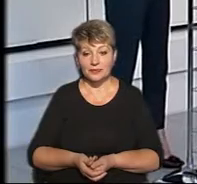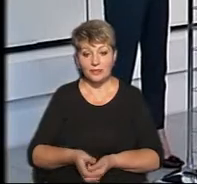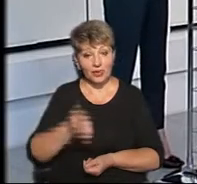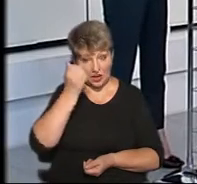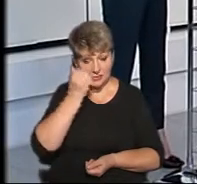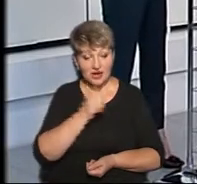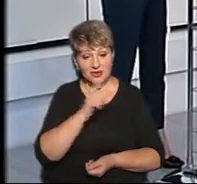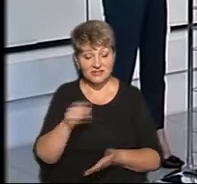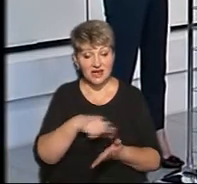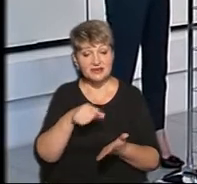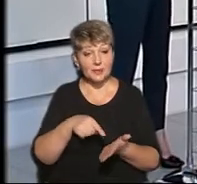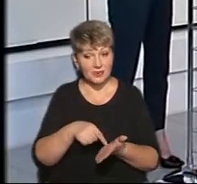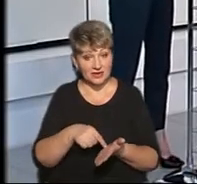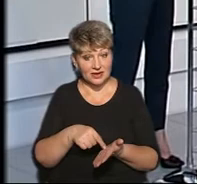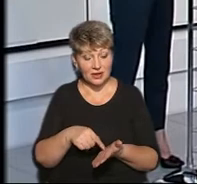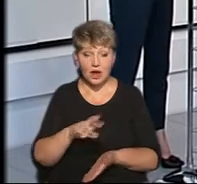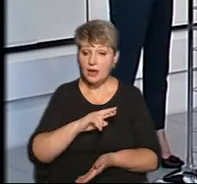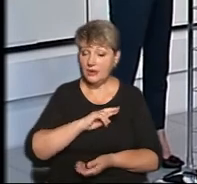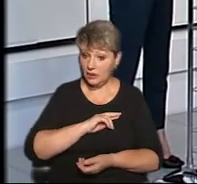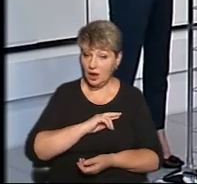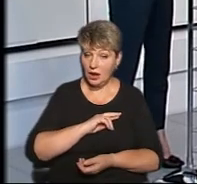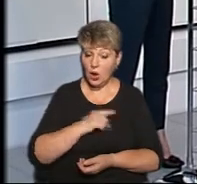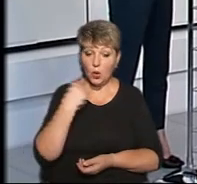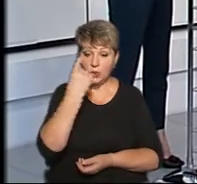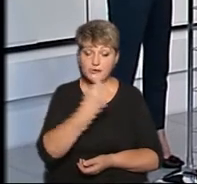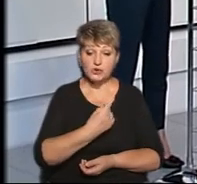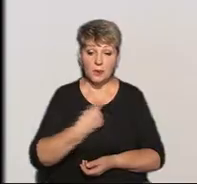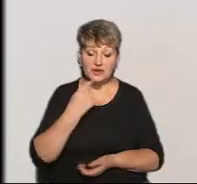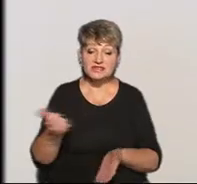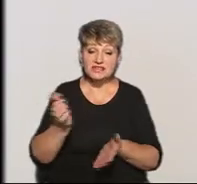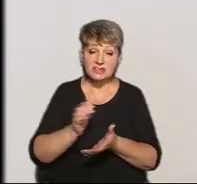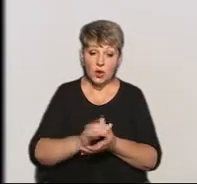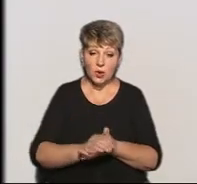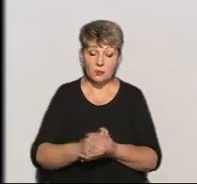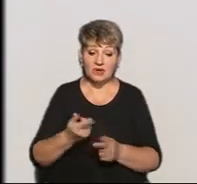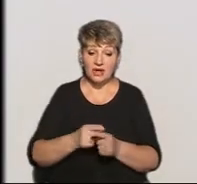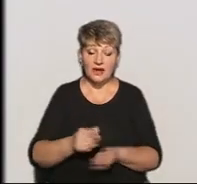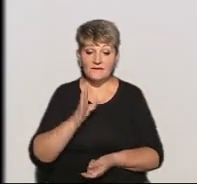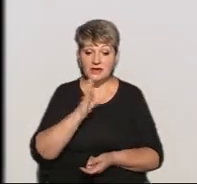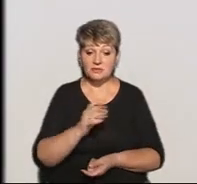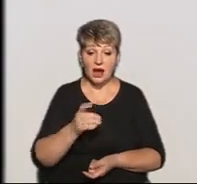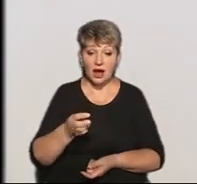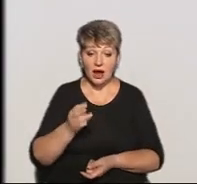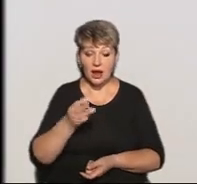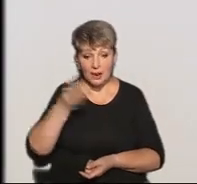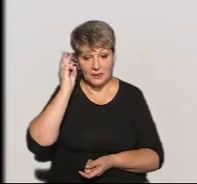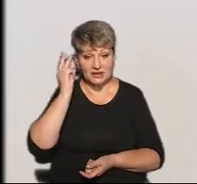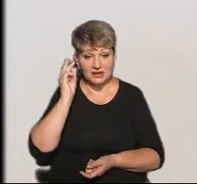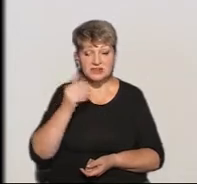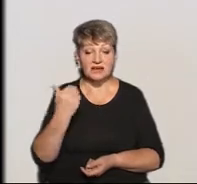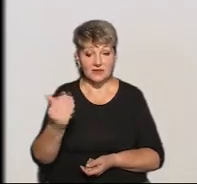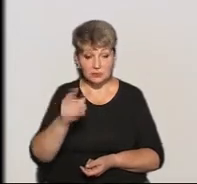Дякую за питання. Я особисто знайомий з Василем Хмельницьким, він